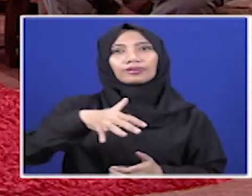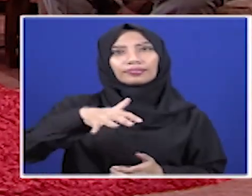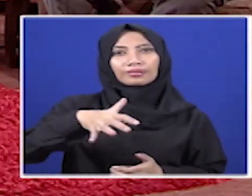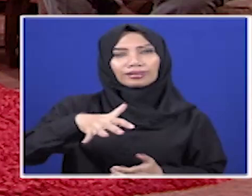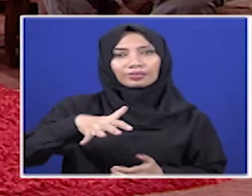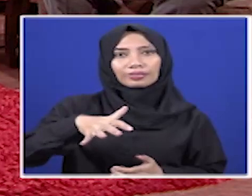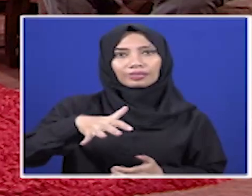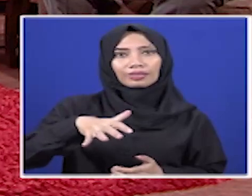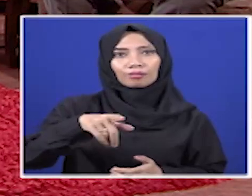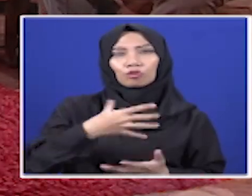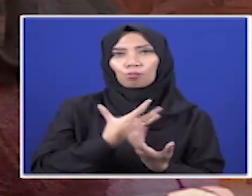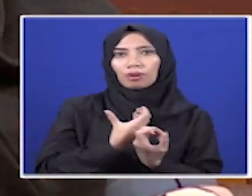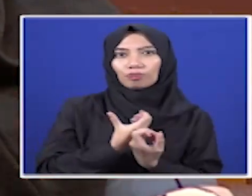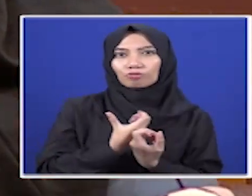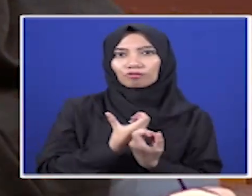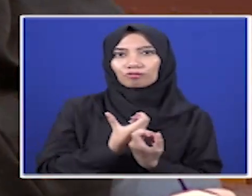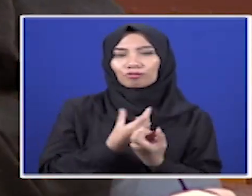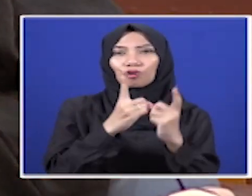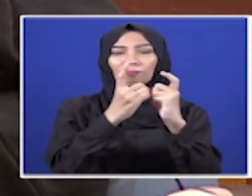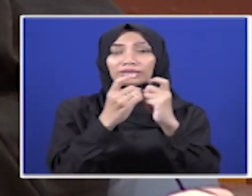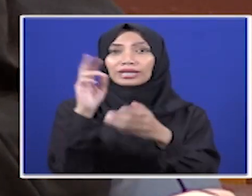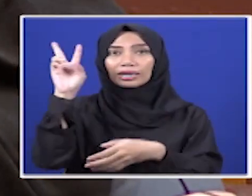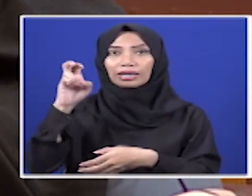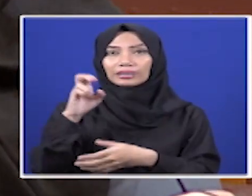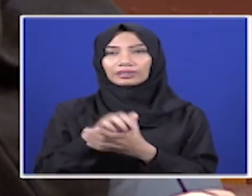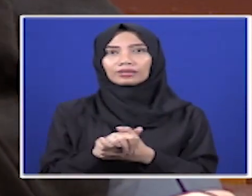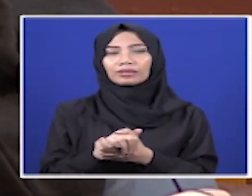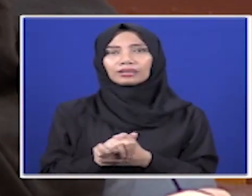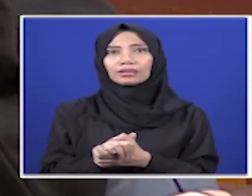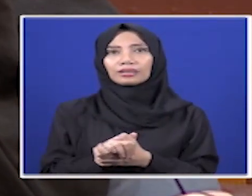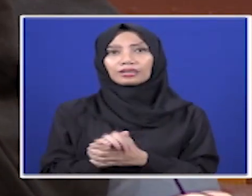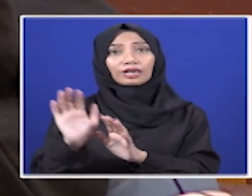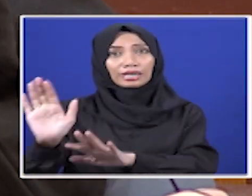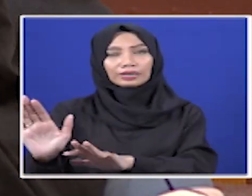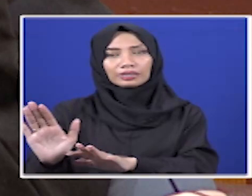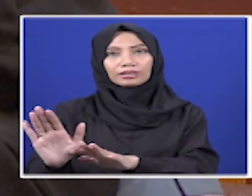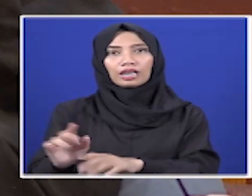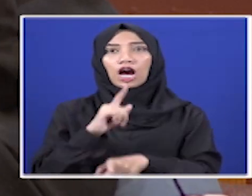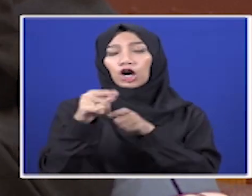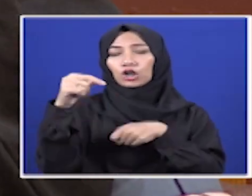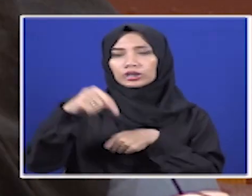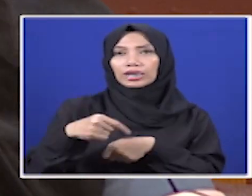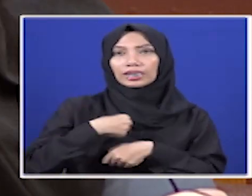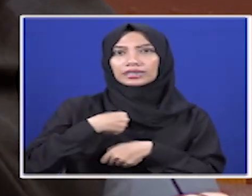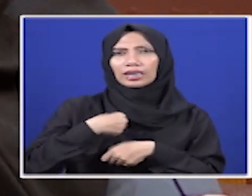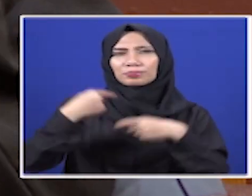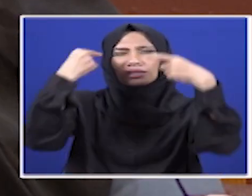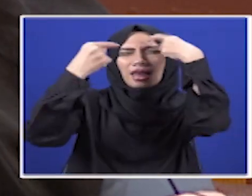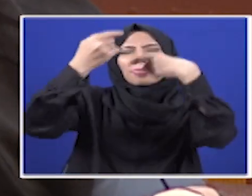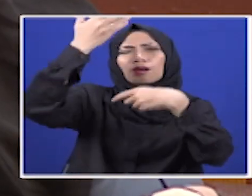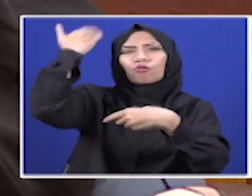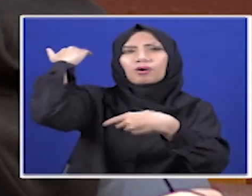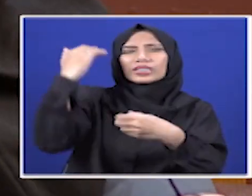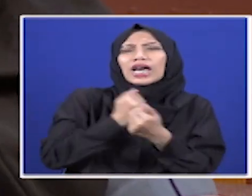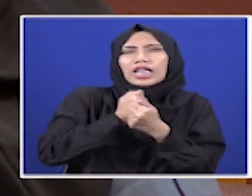laki-laki lain saya masih trauma ya Mas saya takut Saya gagal lagi